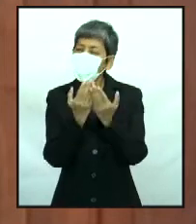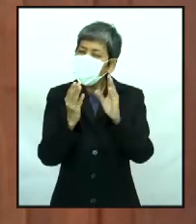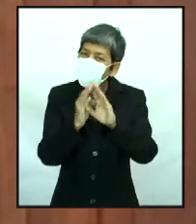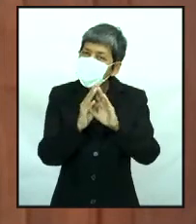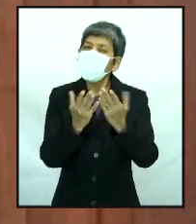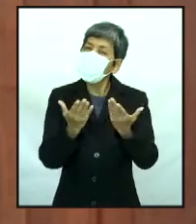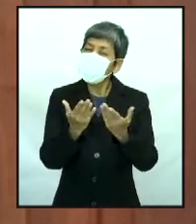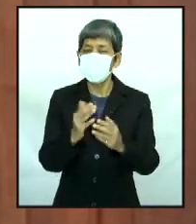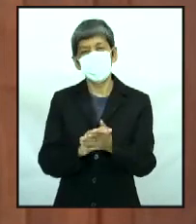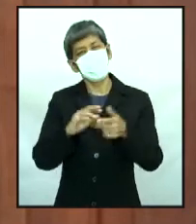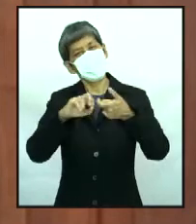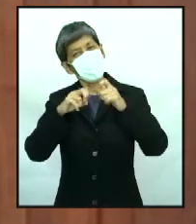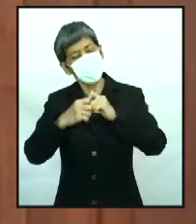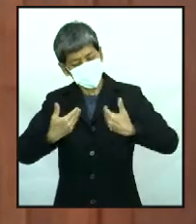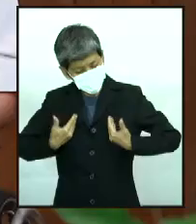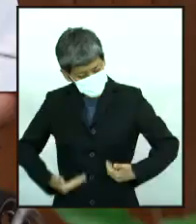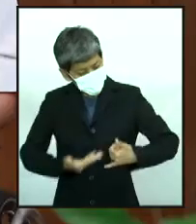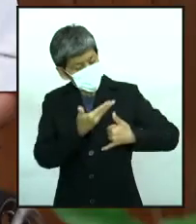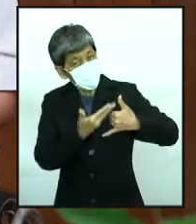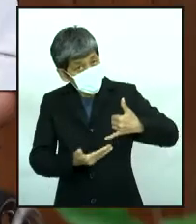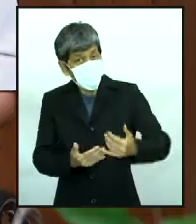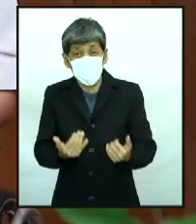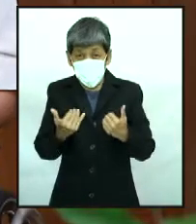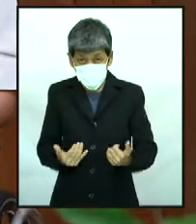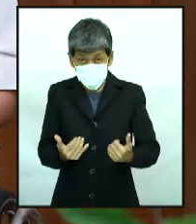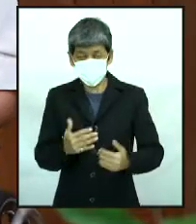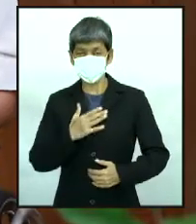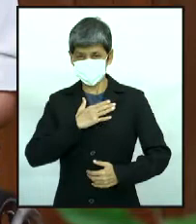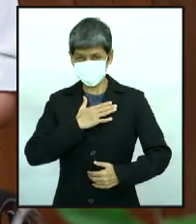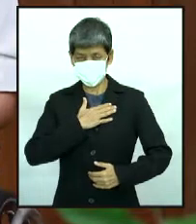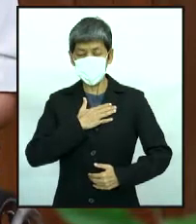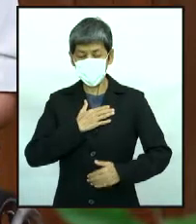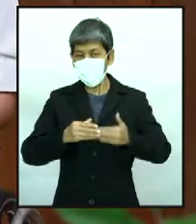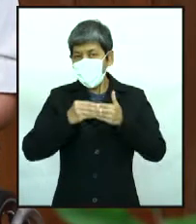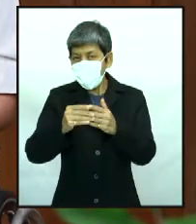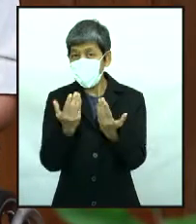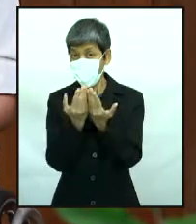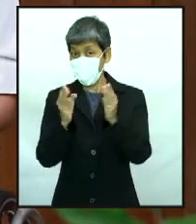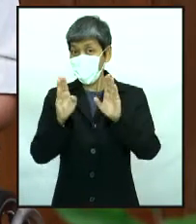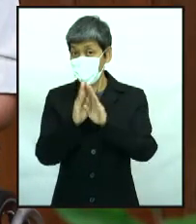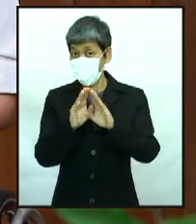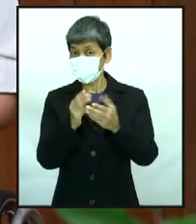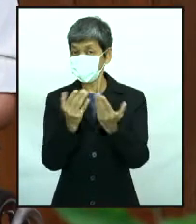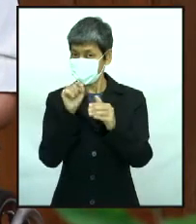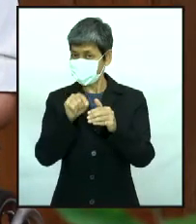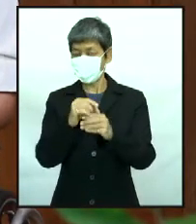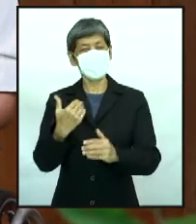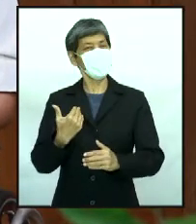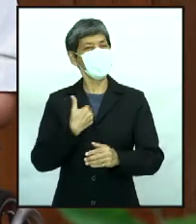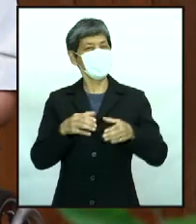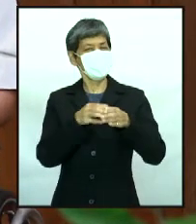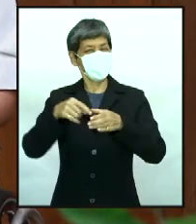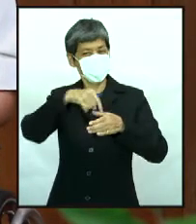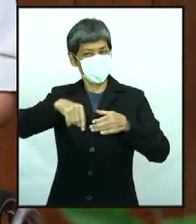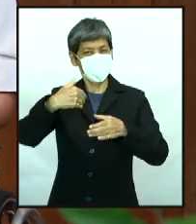วความบกพร่องทางด้านร่างกายวันนี้สตางค์จะพาคุณผู้ชมไปพบกับครอบครัวครอบครัวหนึ่งที่มีสมาชิกในครอบ